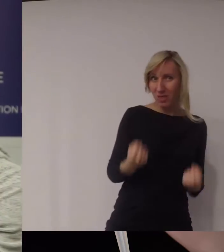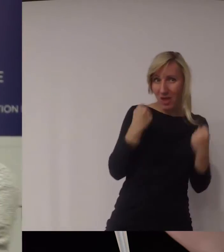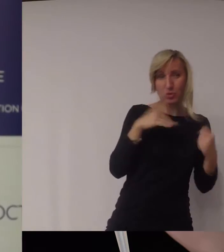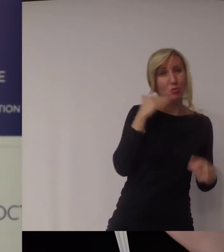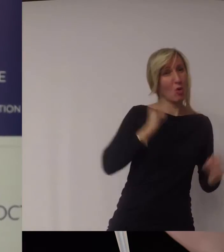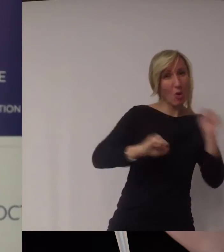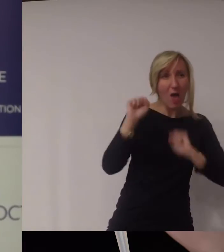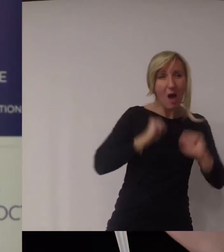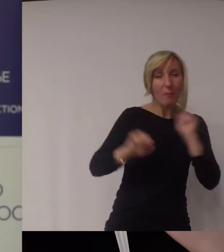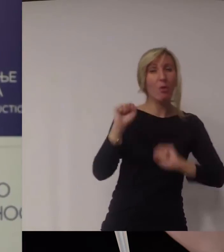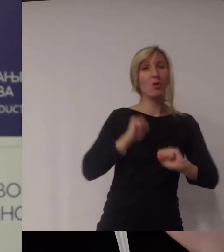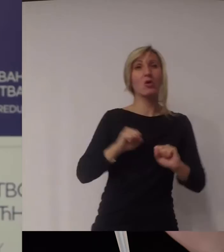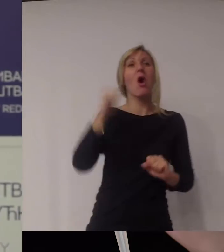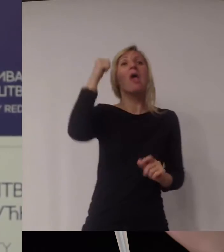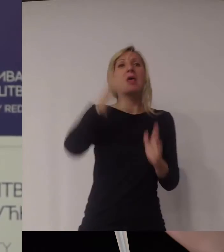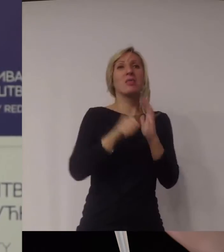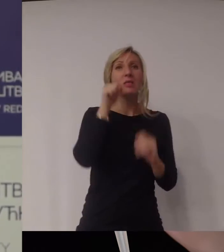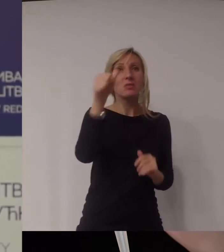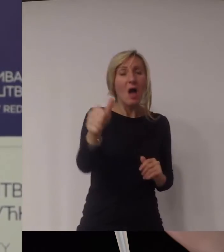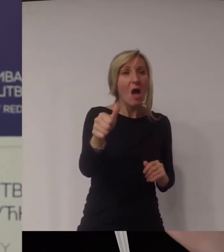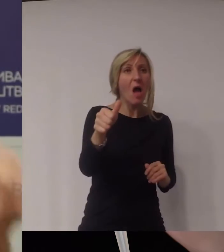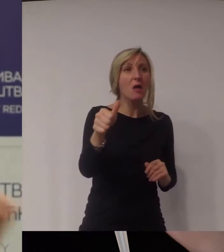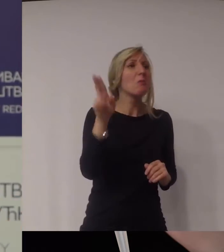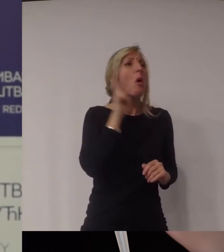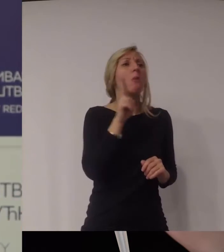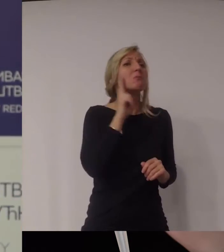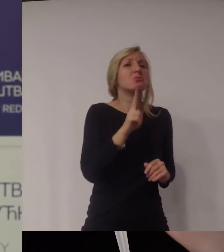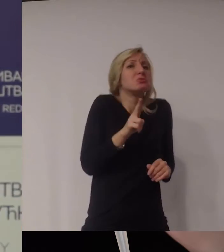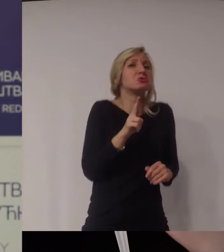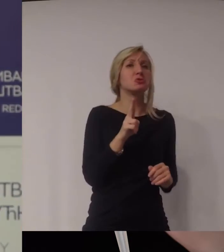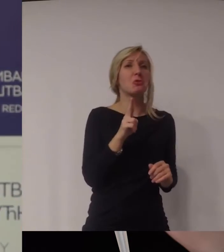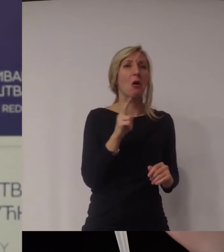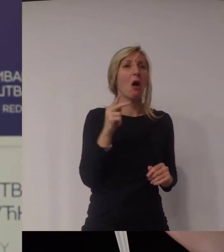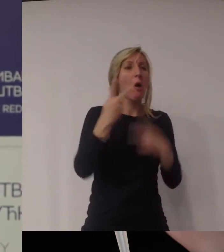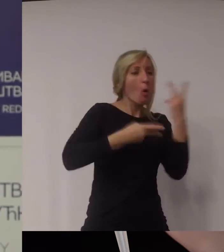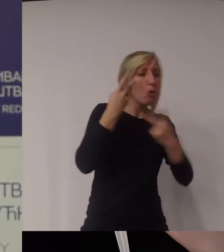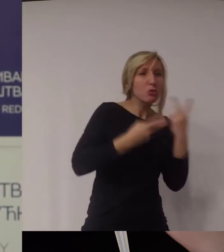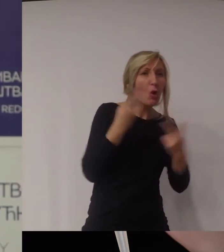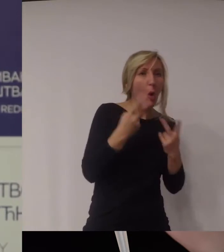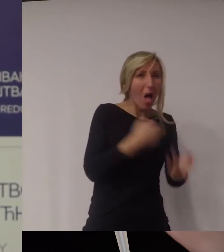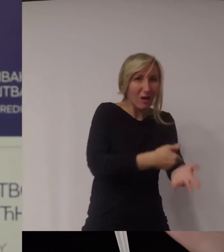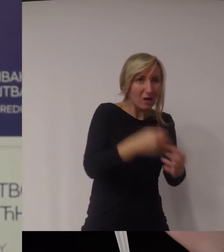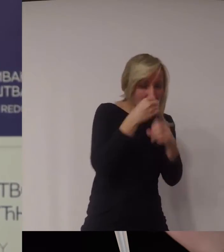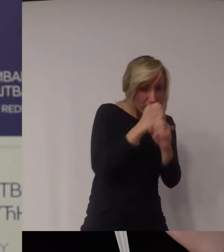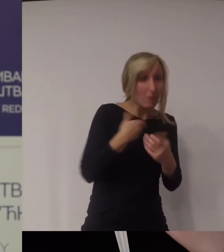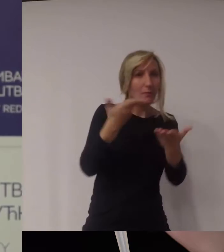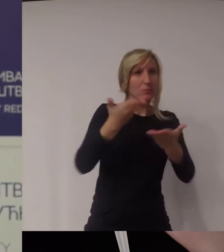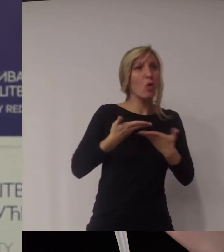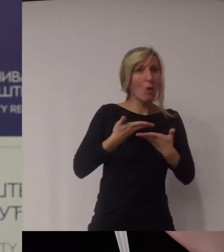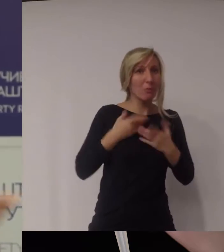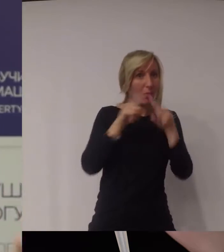mnogo naporno, a onda jednog dana, pri sasvim jednoj običnoj rutinskoj kontroli, dobio sam